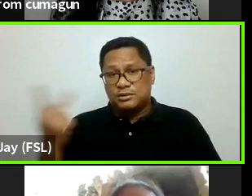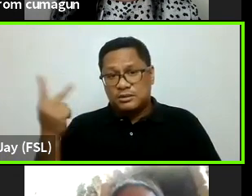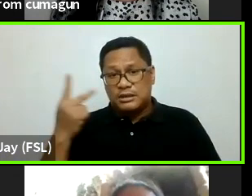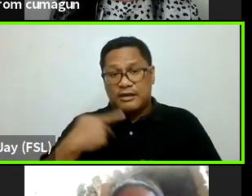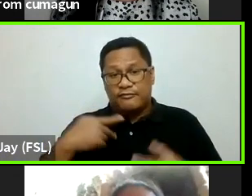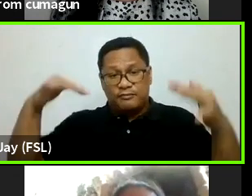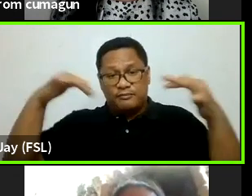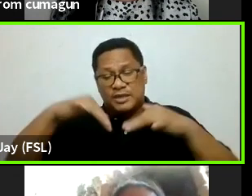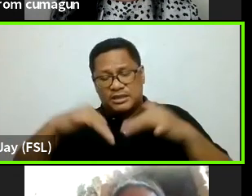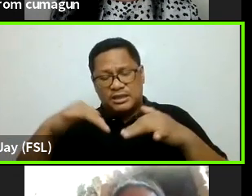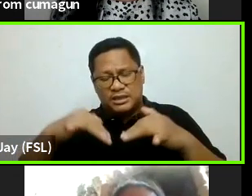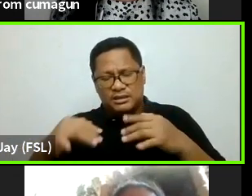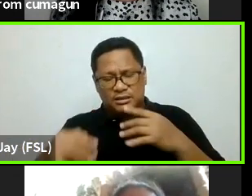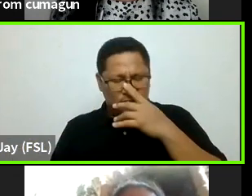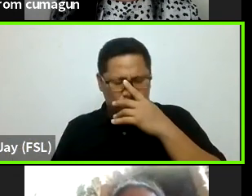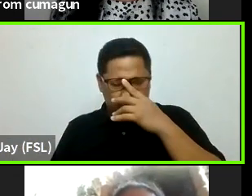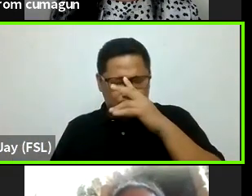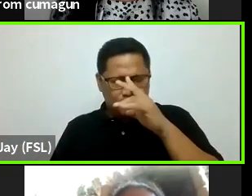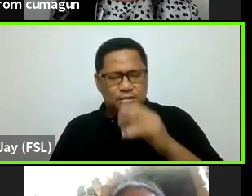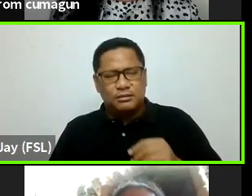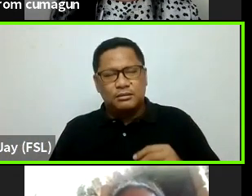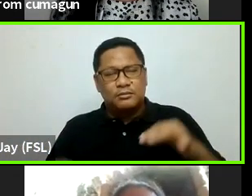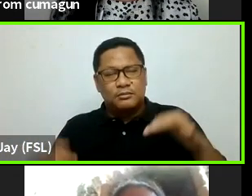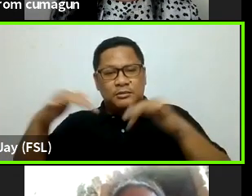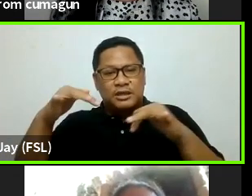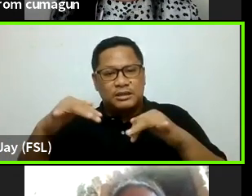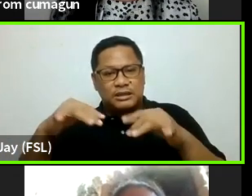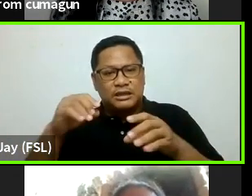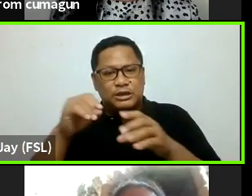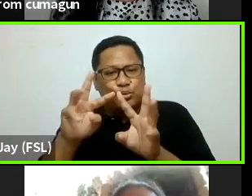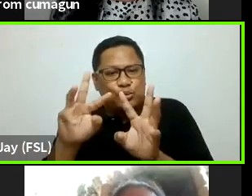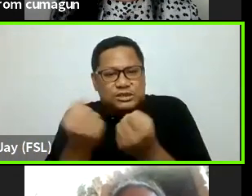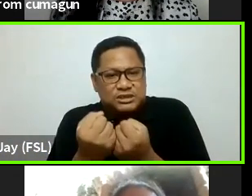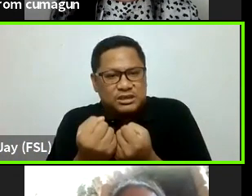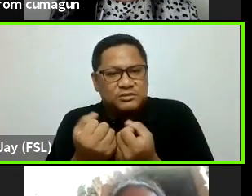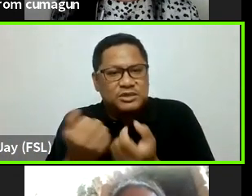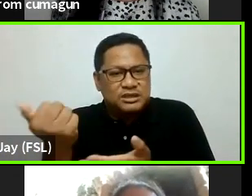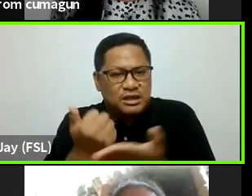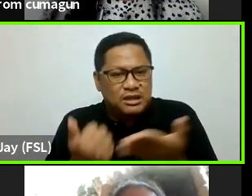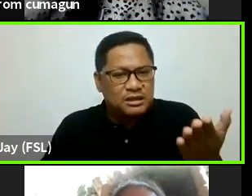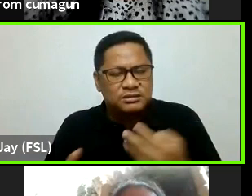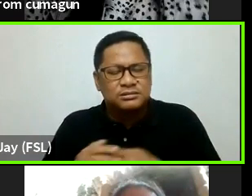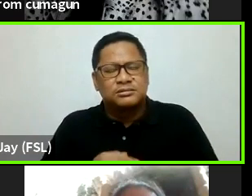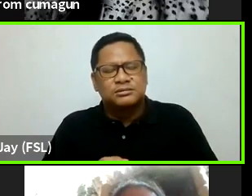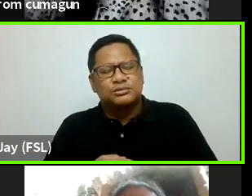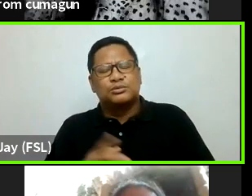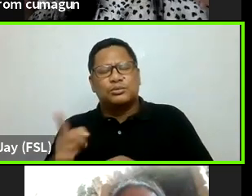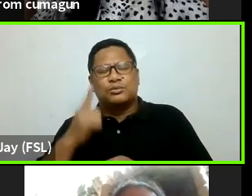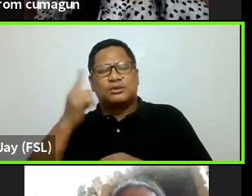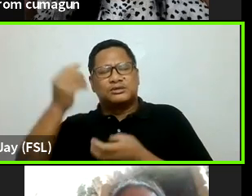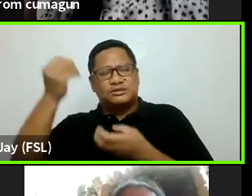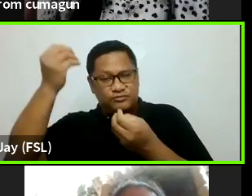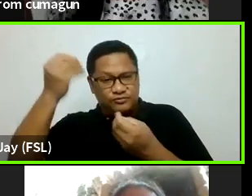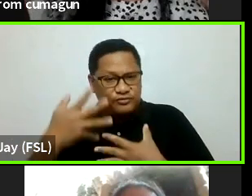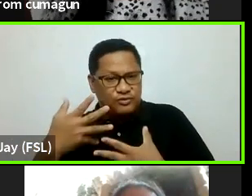sa may workshop kami sa ARG, ang lagi sa amin sinasabi nung